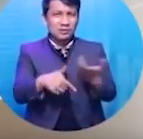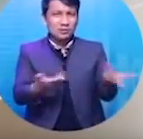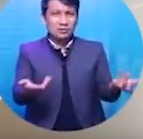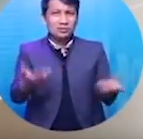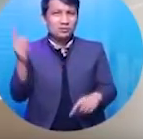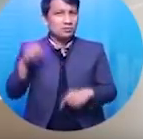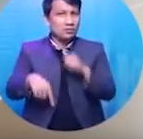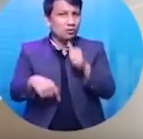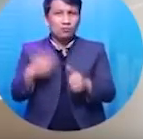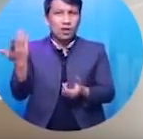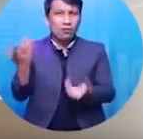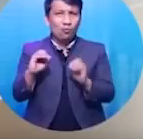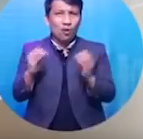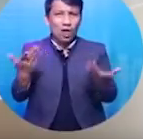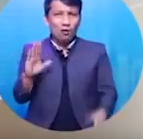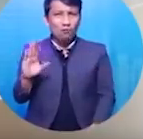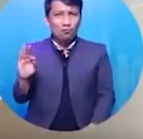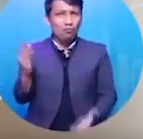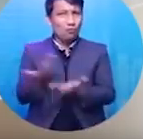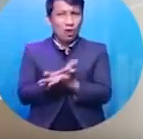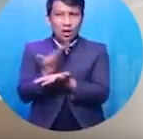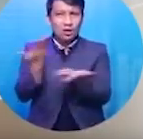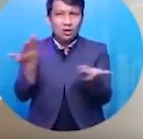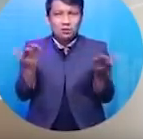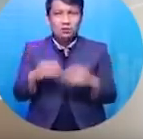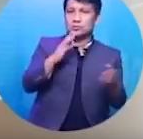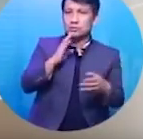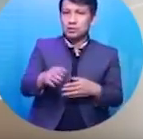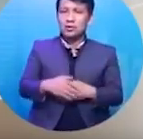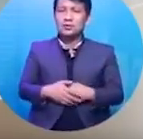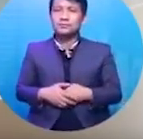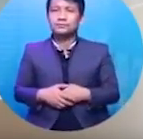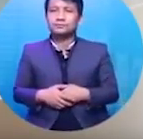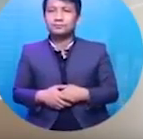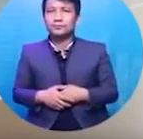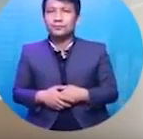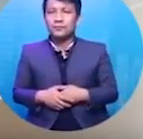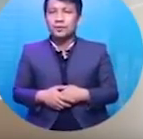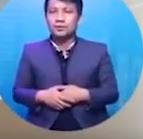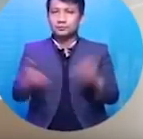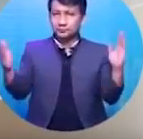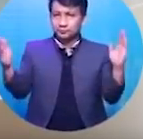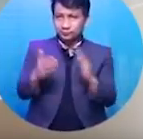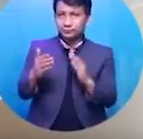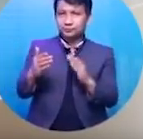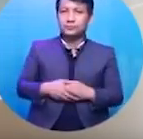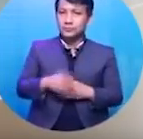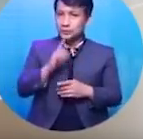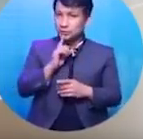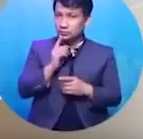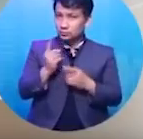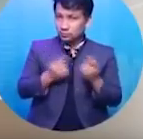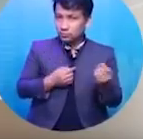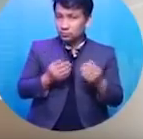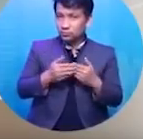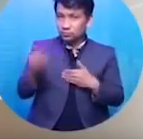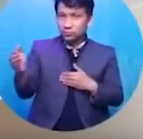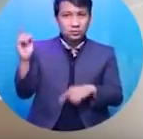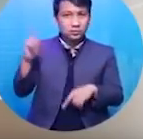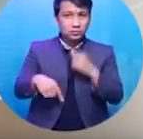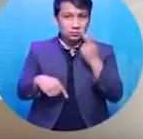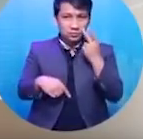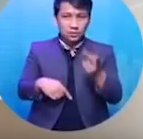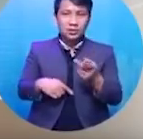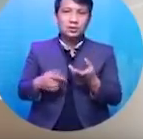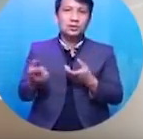ka. Minsan, isa naman ay nakausap na. So, binigyan ko siya minsan ng parang pocket order para hindi na siya malapitan.